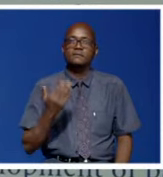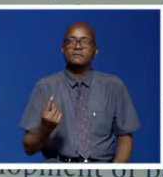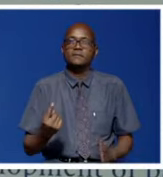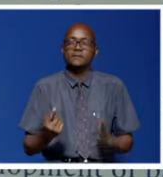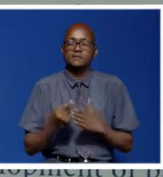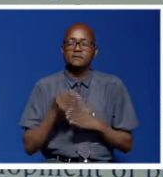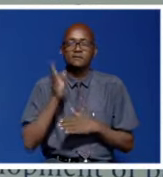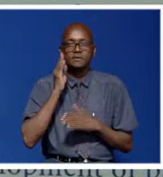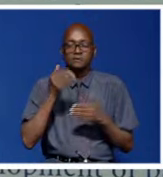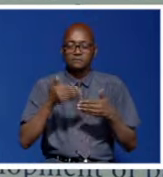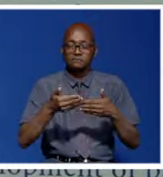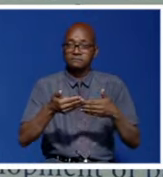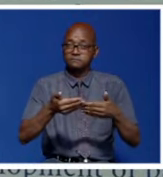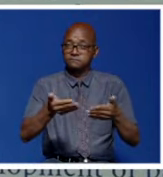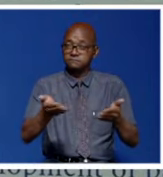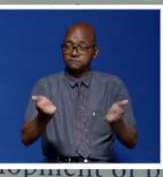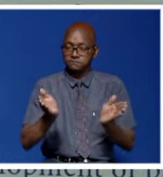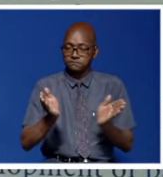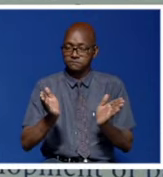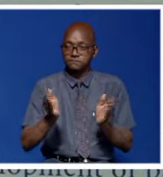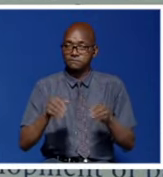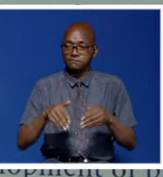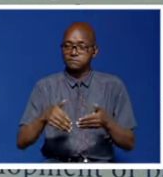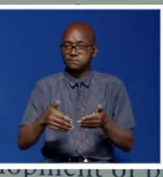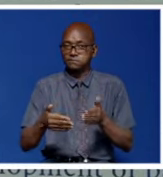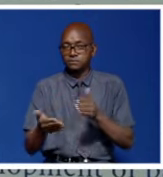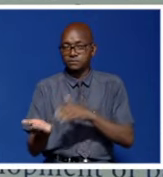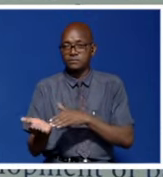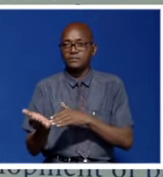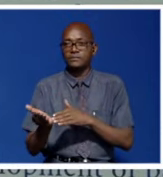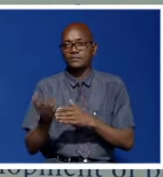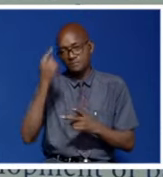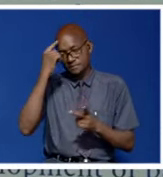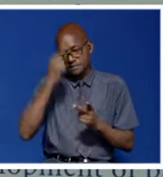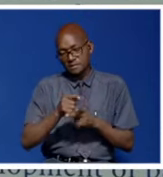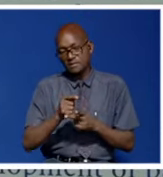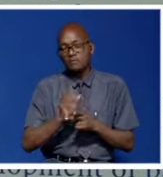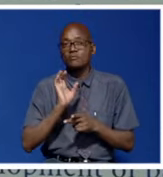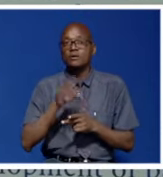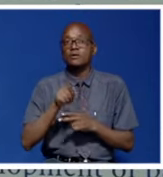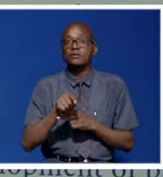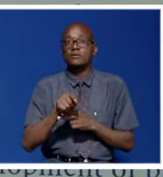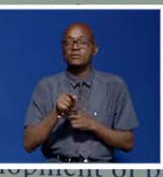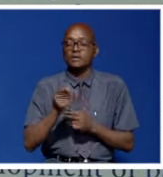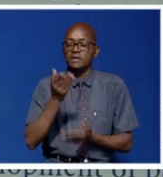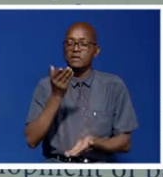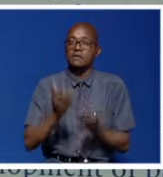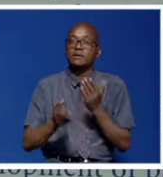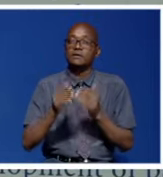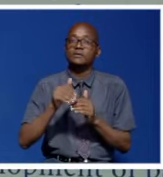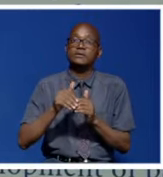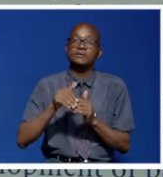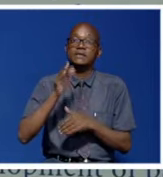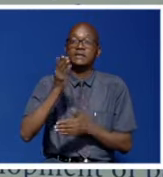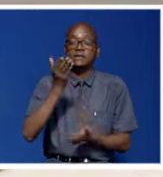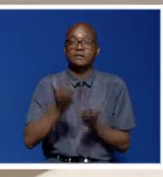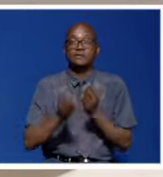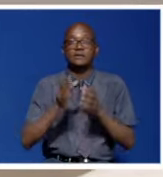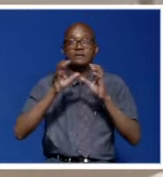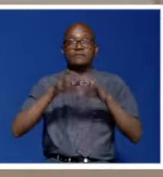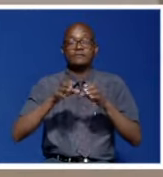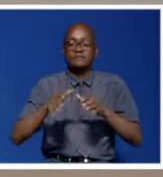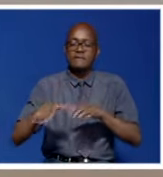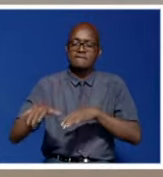changamoto. Lakini mafuriko makubwa, unajua mwaka huu tumekuwa na mvua juu ya kiwango cha wastani tuliozoea. Kwa hiyo mambo ya mafuriko ni ya kawaida.